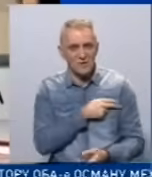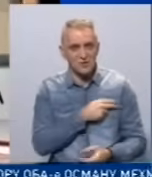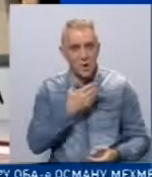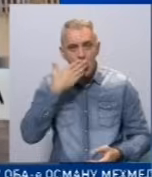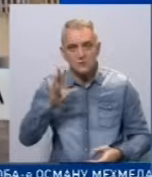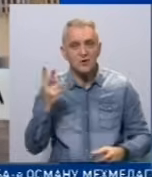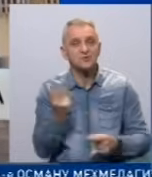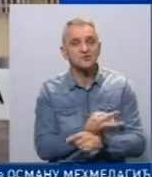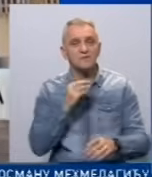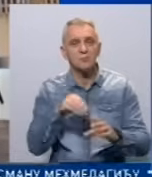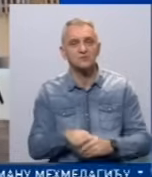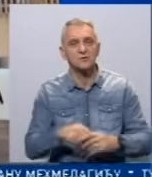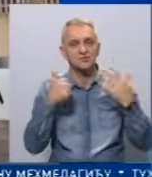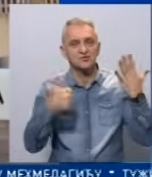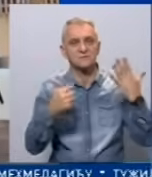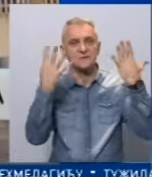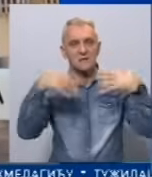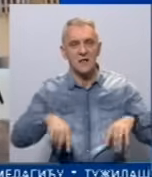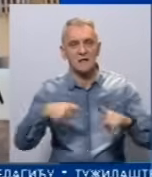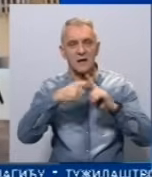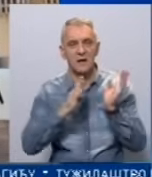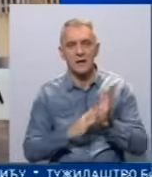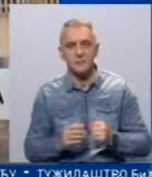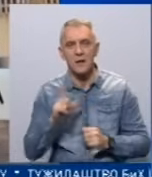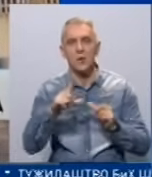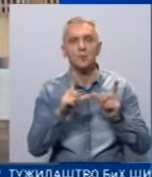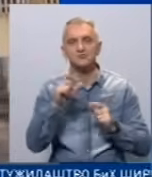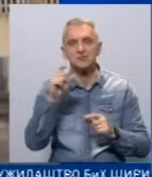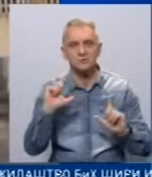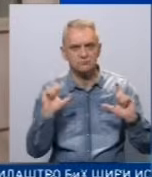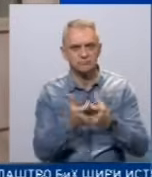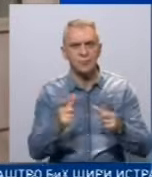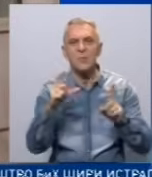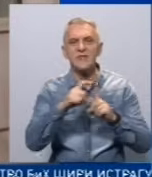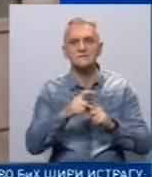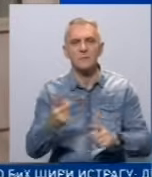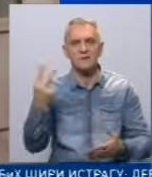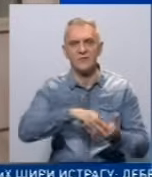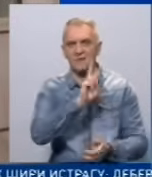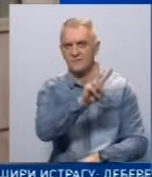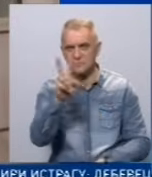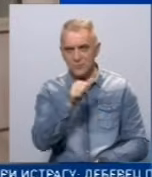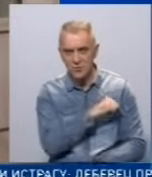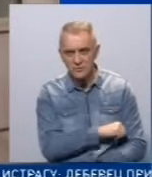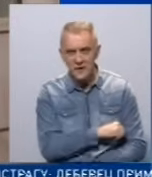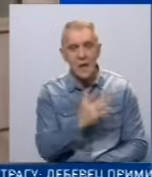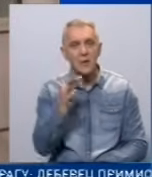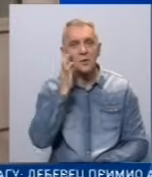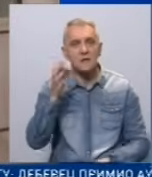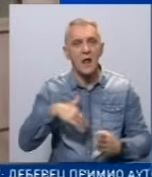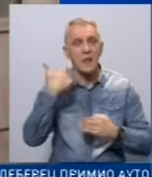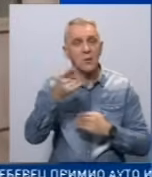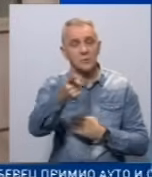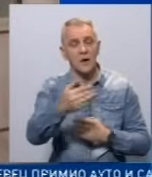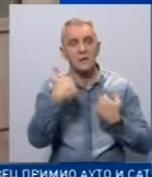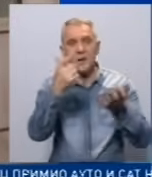ovlaštenja oštetio državni budžet za oko 69.000 maraka. Lučić je uhapšen u decembru 2022. godine, a nekoliko